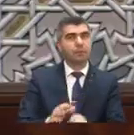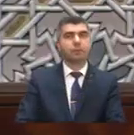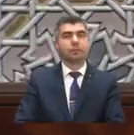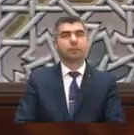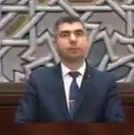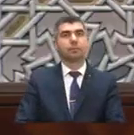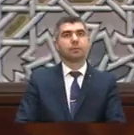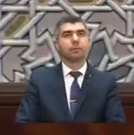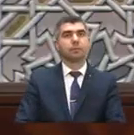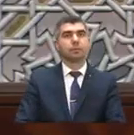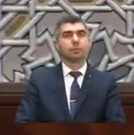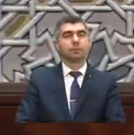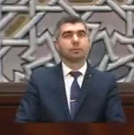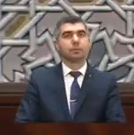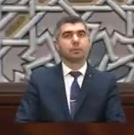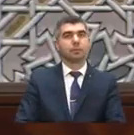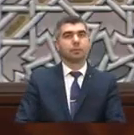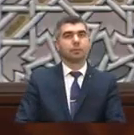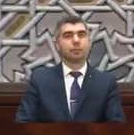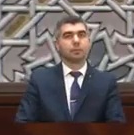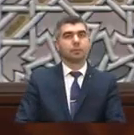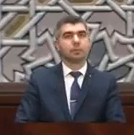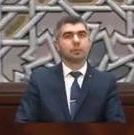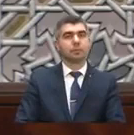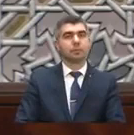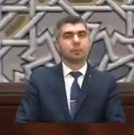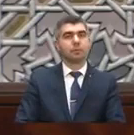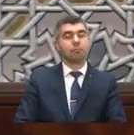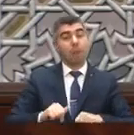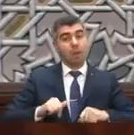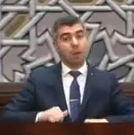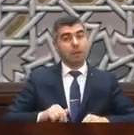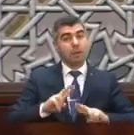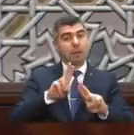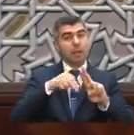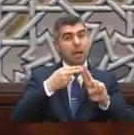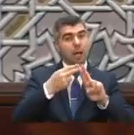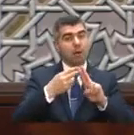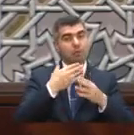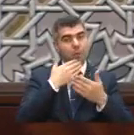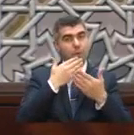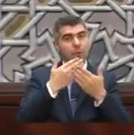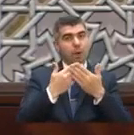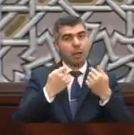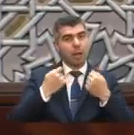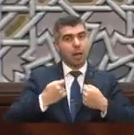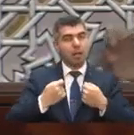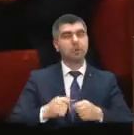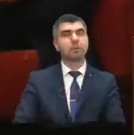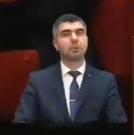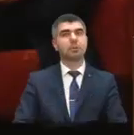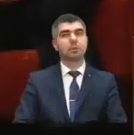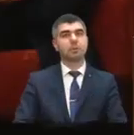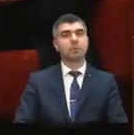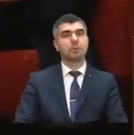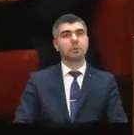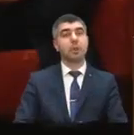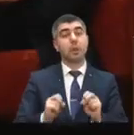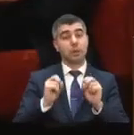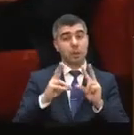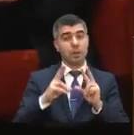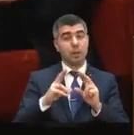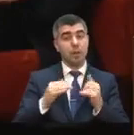شكرا السيد نائب، تفضل السيد الوزير. شكرا سيد رئيس. السيد النائب المحترم، بالفعل